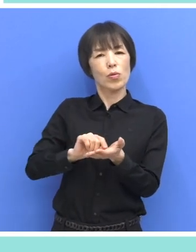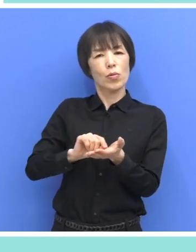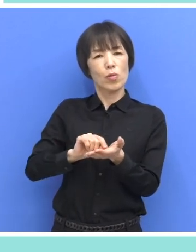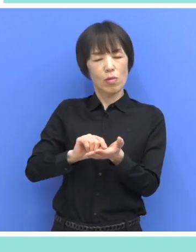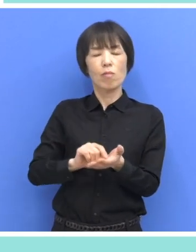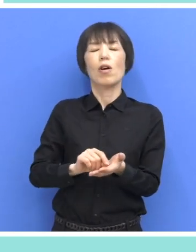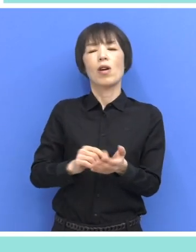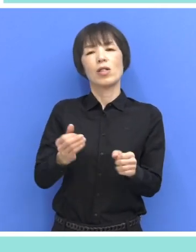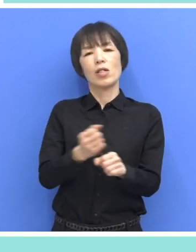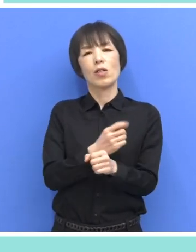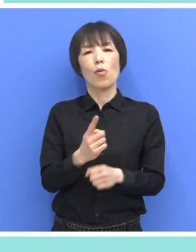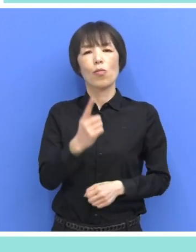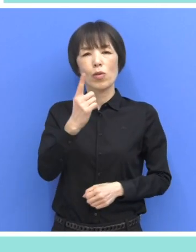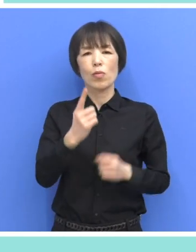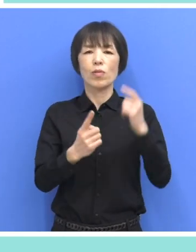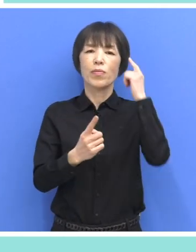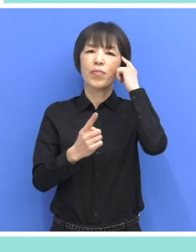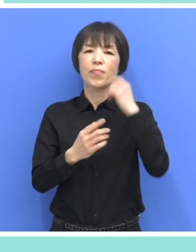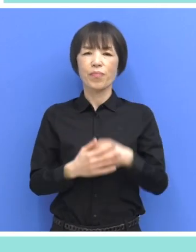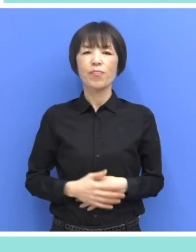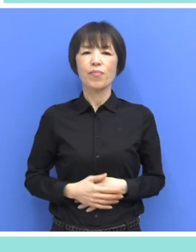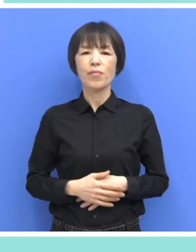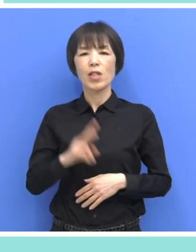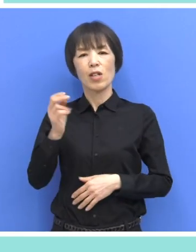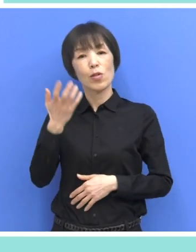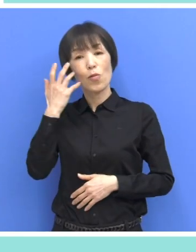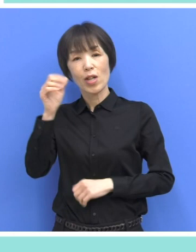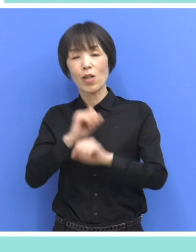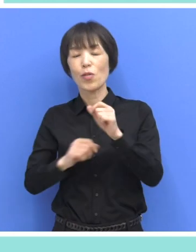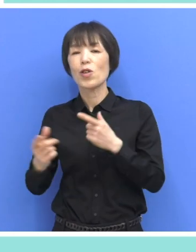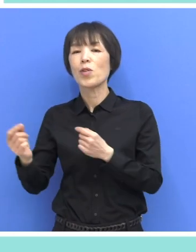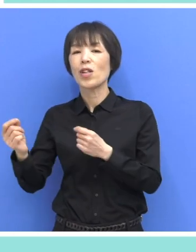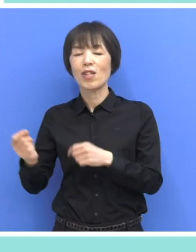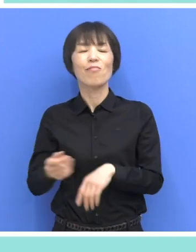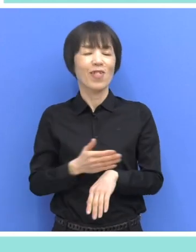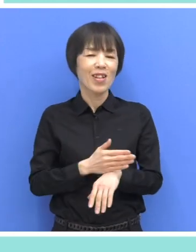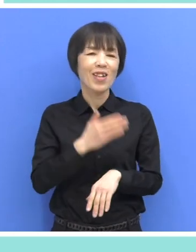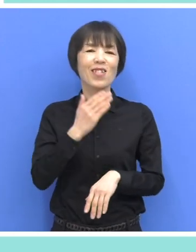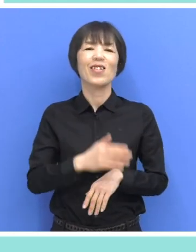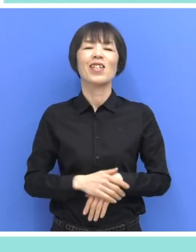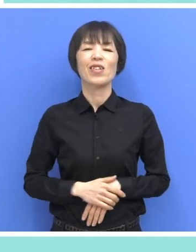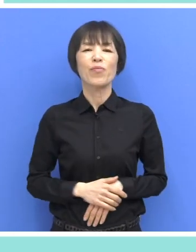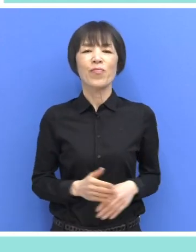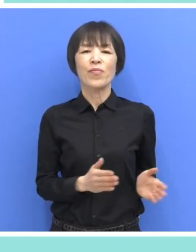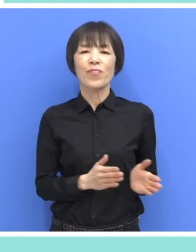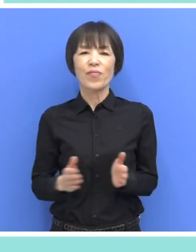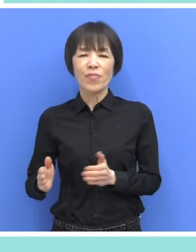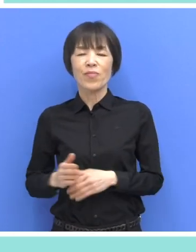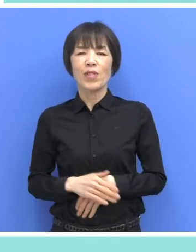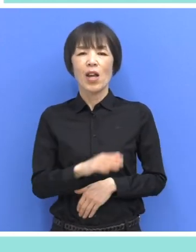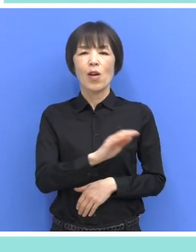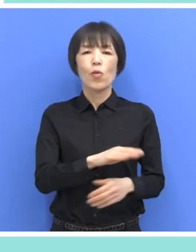助事業ということですね。 とても理想的な取り組みですね。 ありがとうございます。 そしてもう